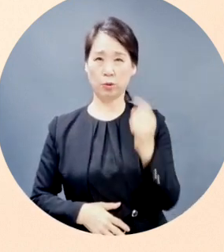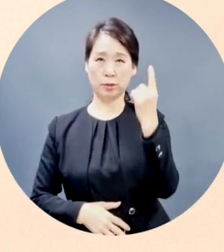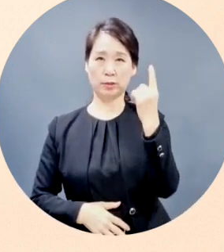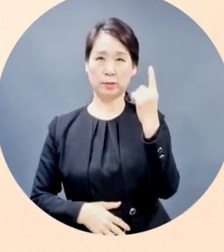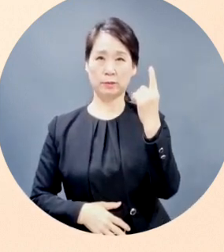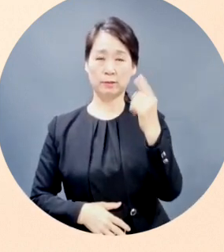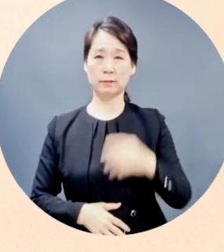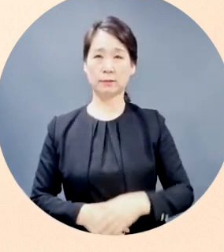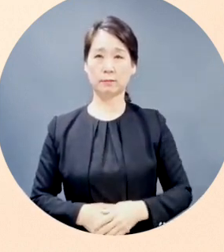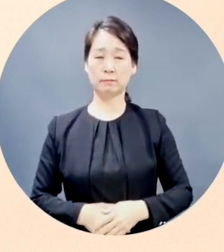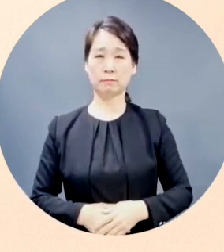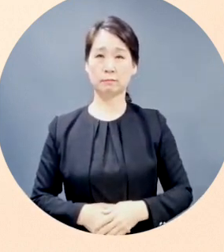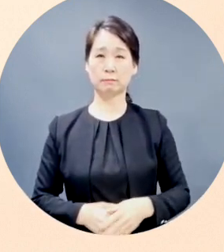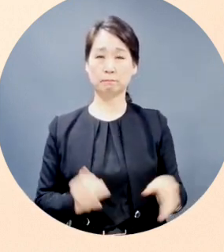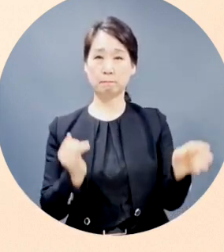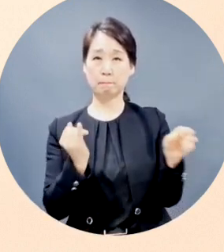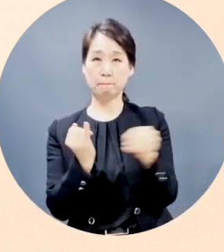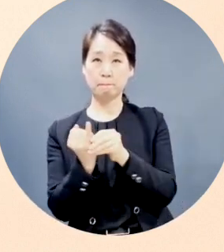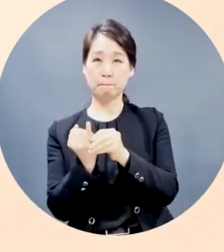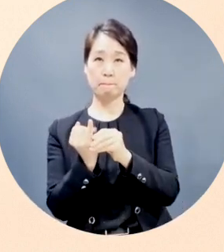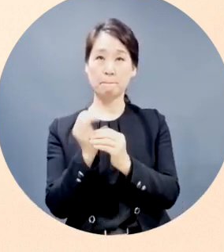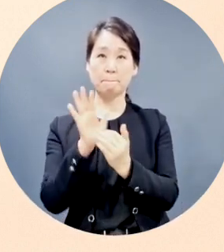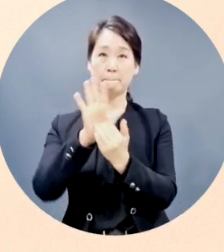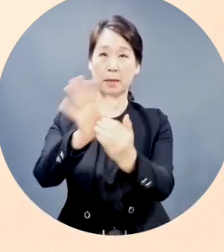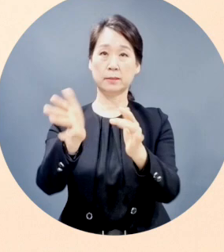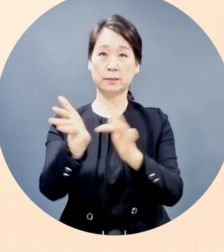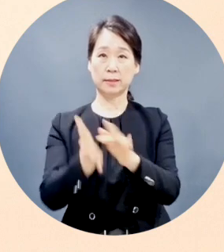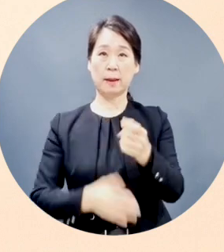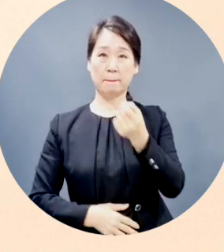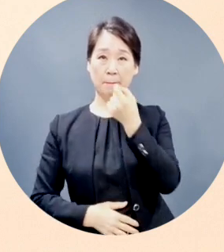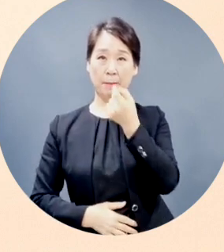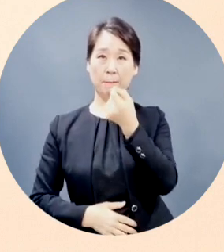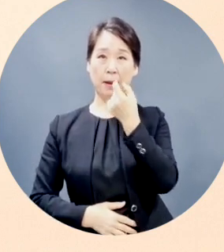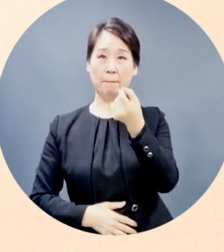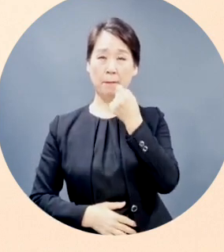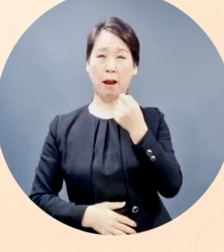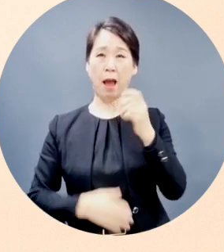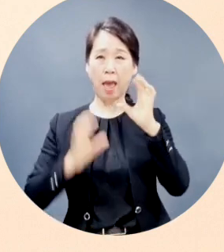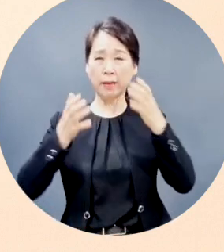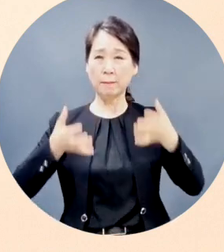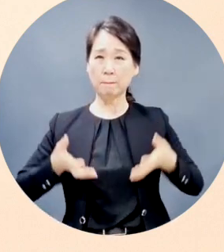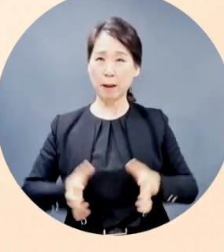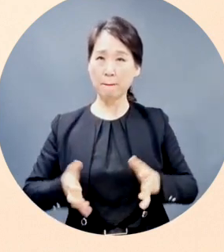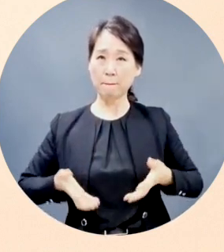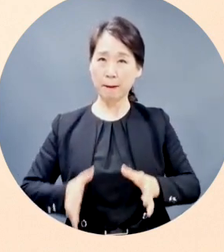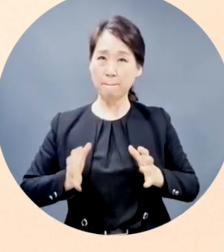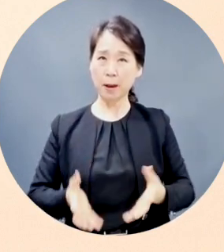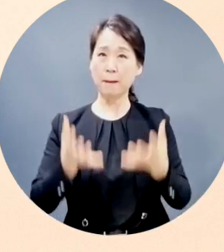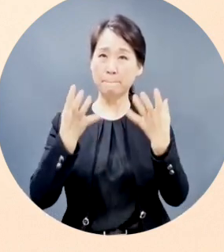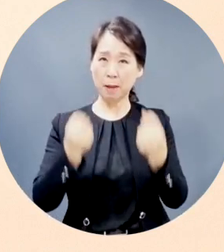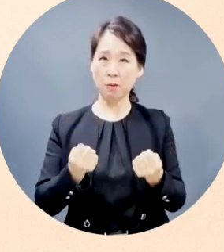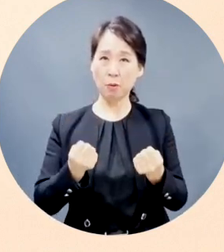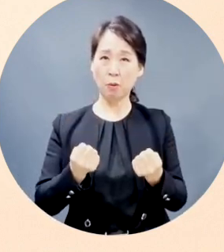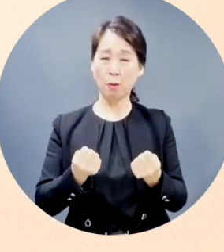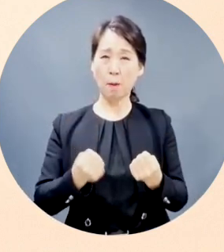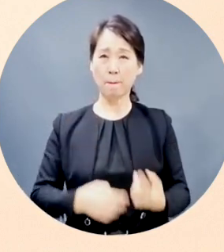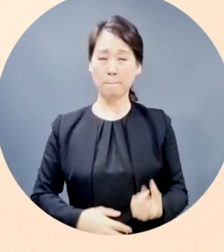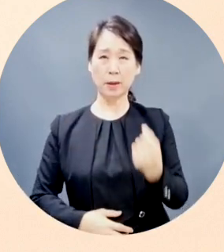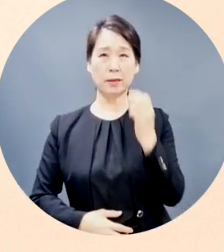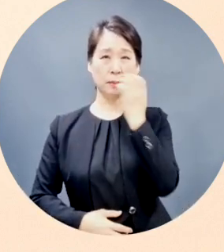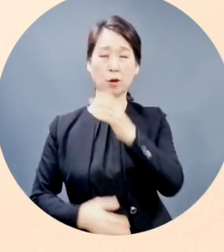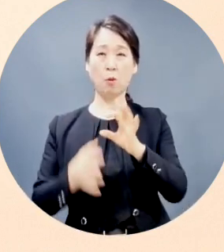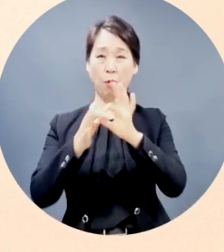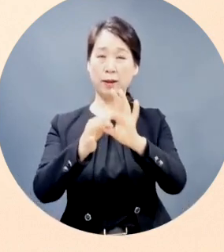있습니다. 그리고 오랜 기간 동안 경부 피임약을 복용하거나 출산 횟수가 많은 경우, 일찍 성관계를 시작한